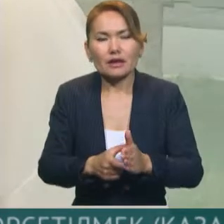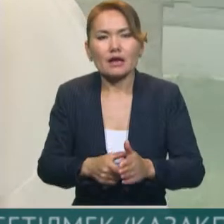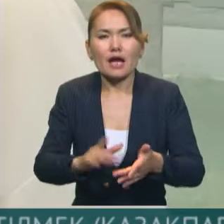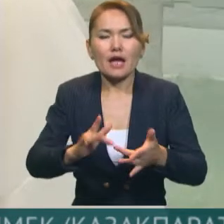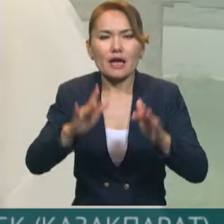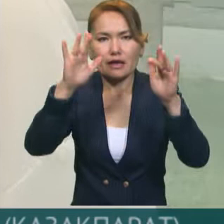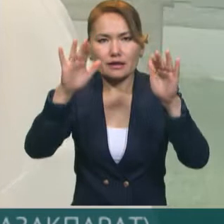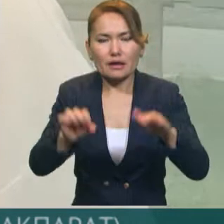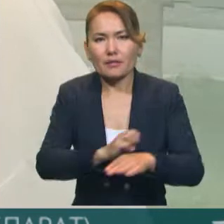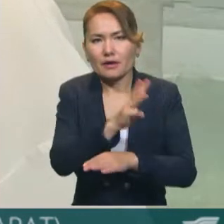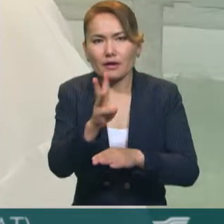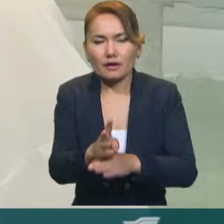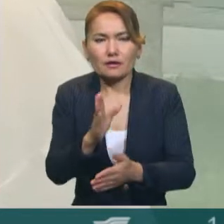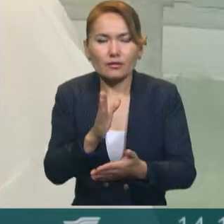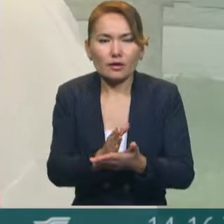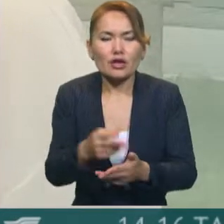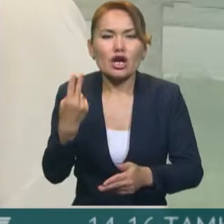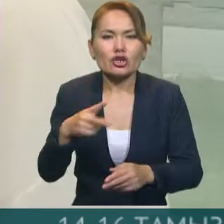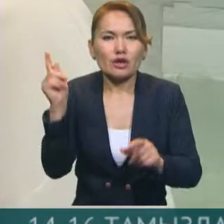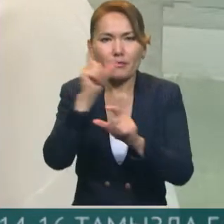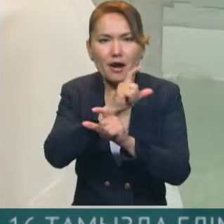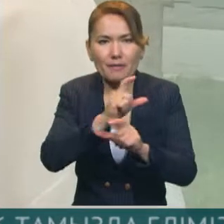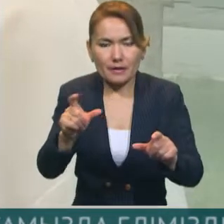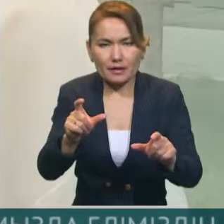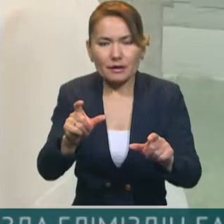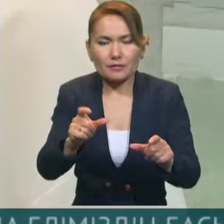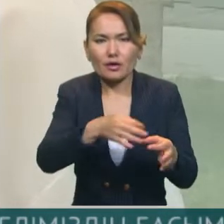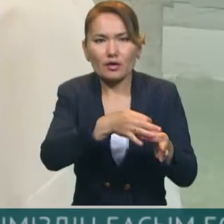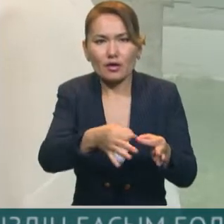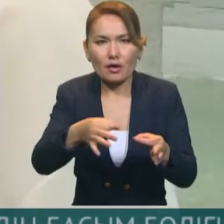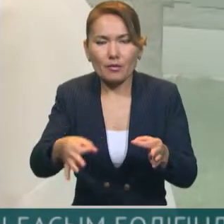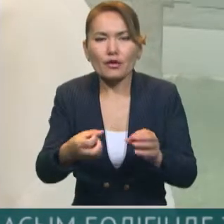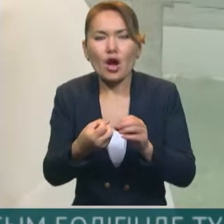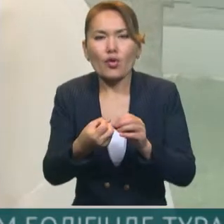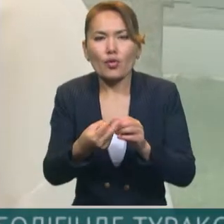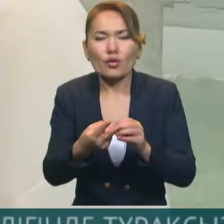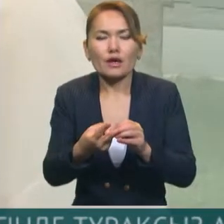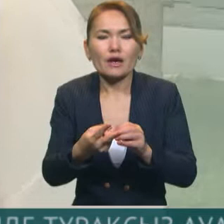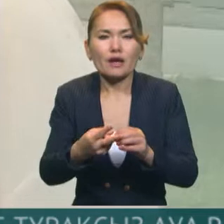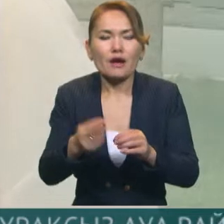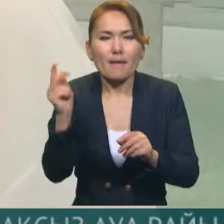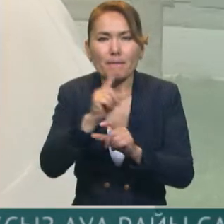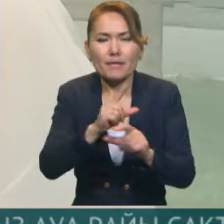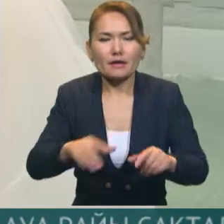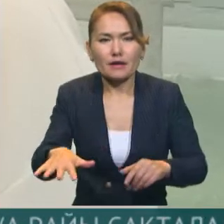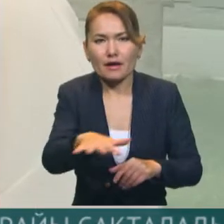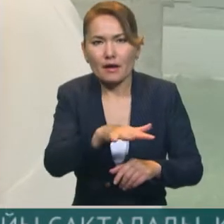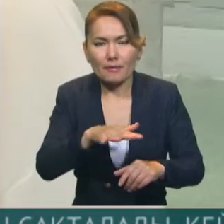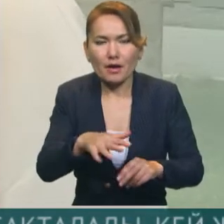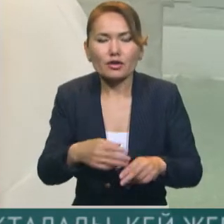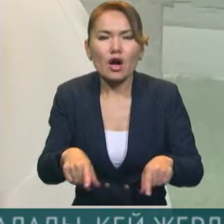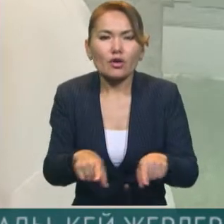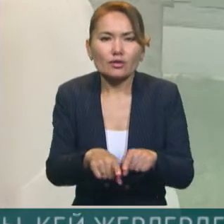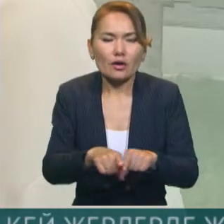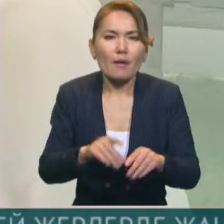қамтамасыз етудеміз қазіргі таңда. Бұл 20 мектептің 12-сі аудандық білім бөлімдеріне қарайды, яғни аудандарда және қалған